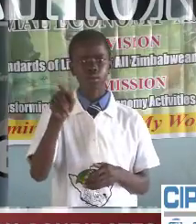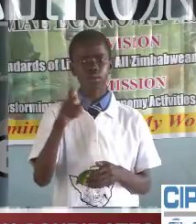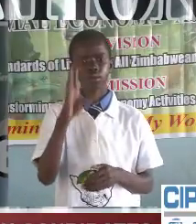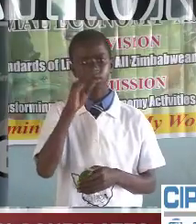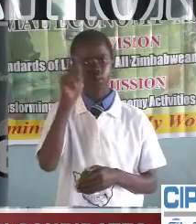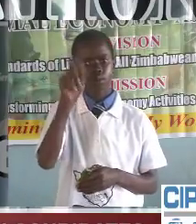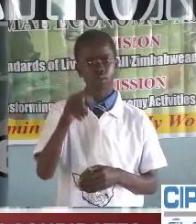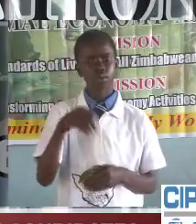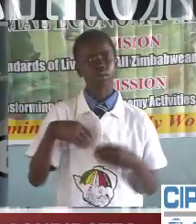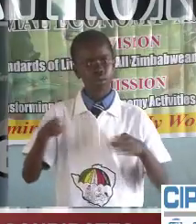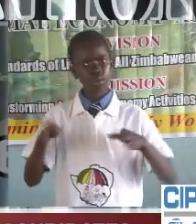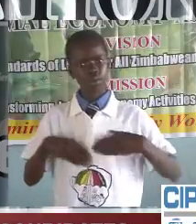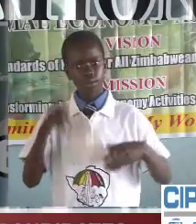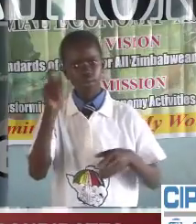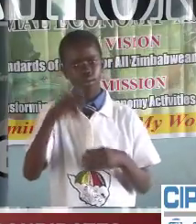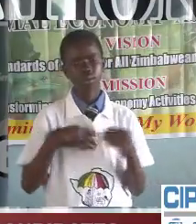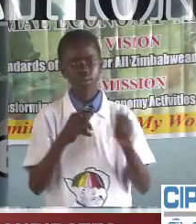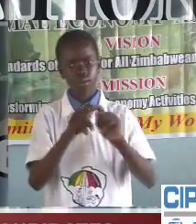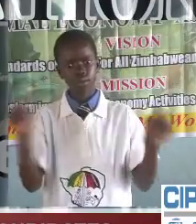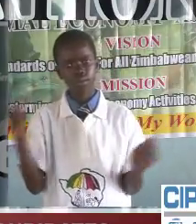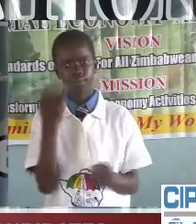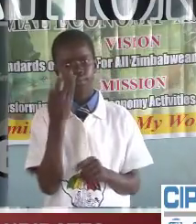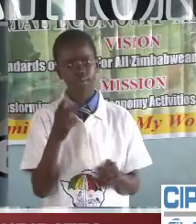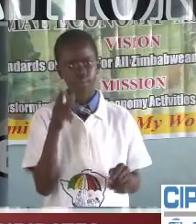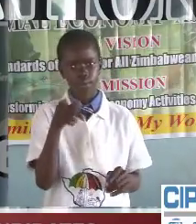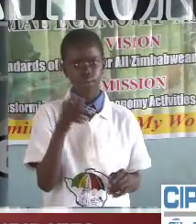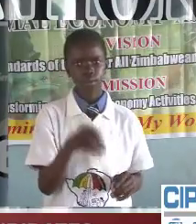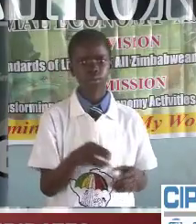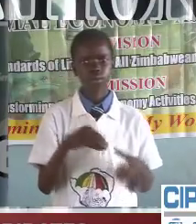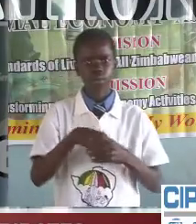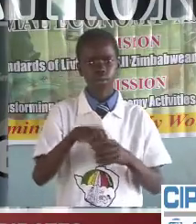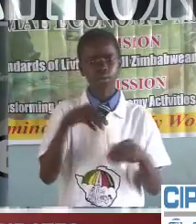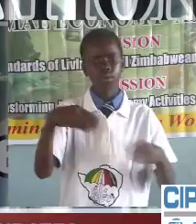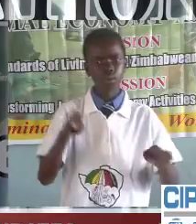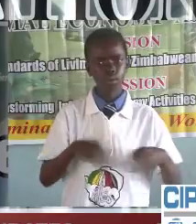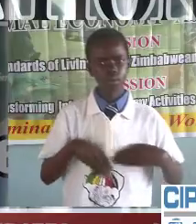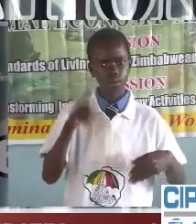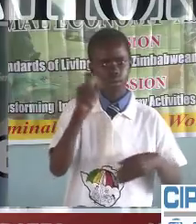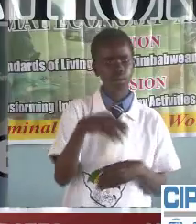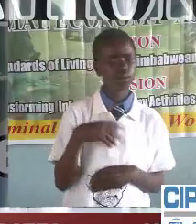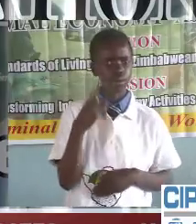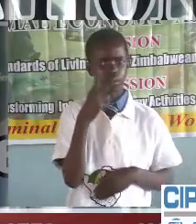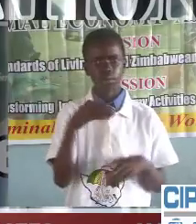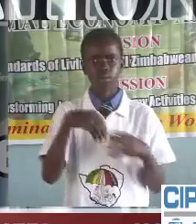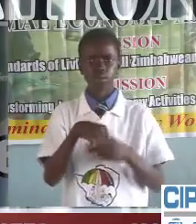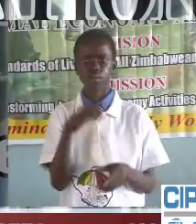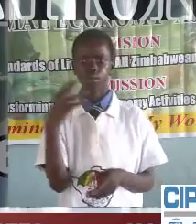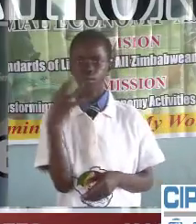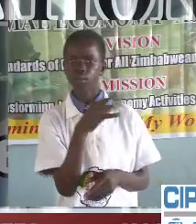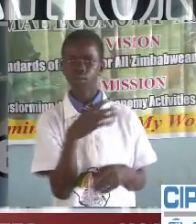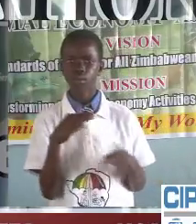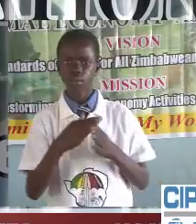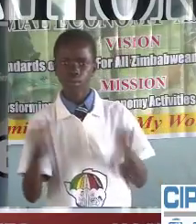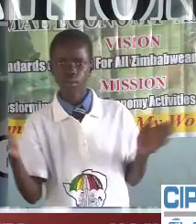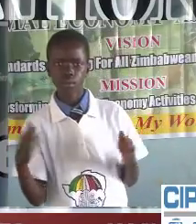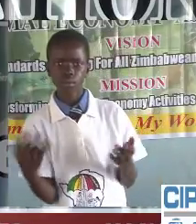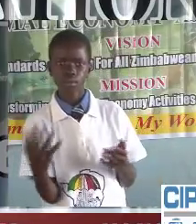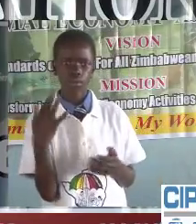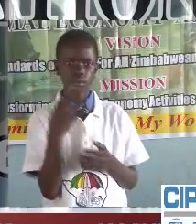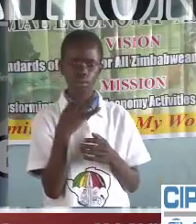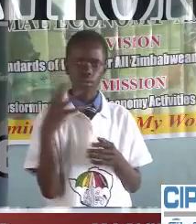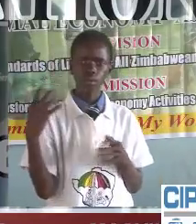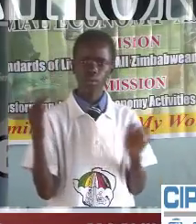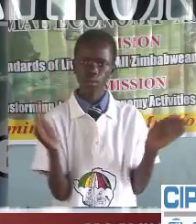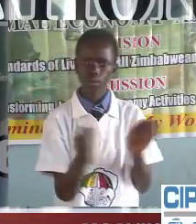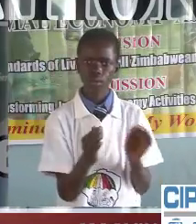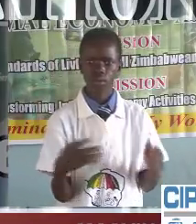tigozoti mita ndeyavo, nokuti kuti vakwanise kunge vachiwana kuti vakwanise kuona kuti dai ndashandisa mvura yakadini pamba pangu imita